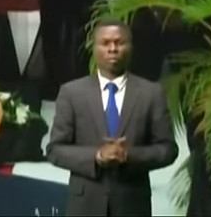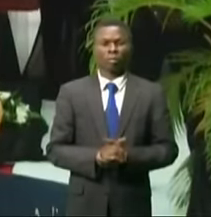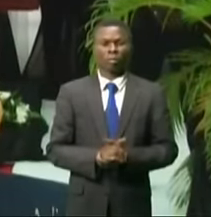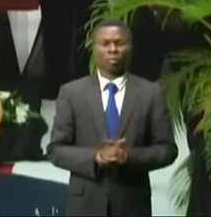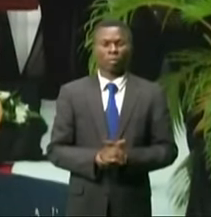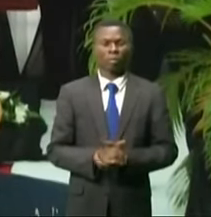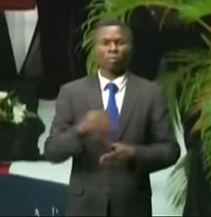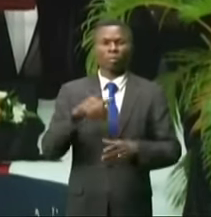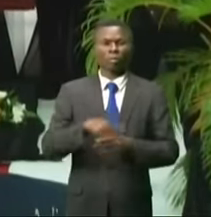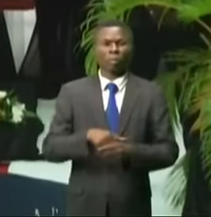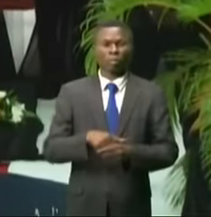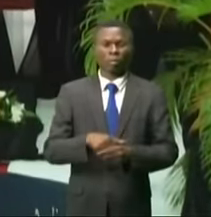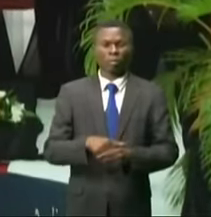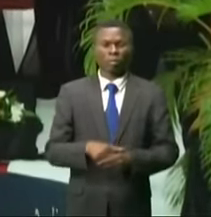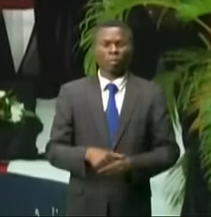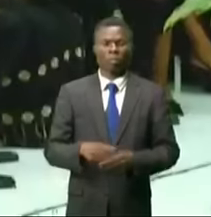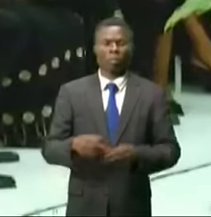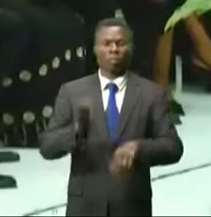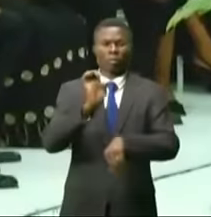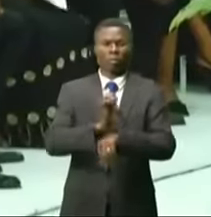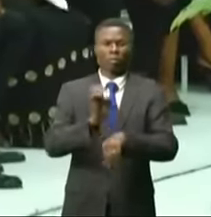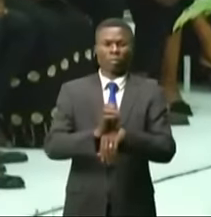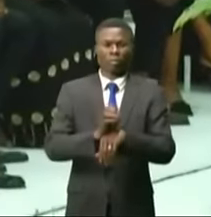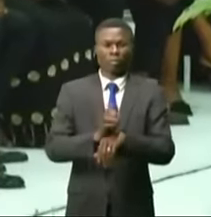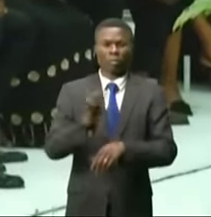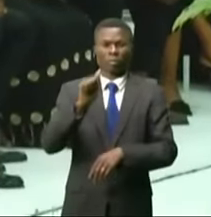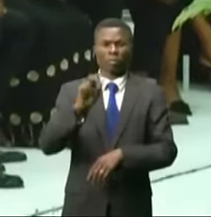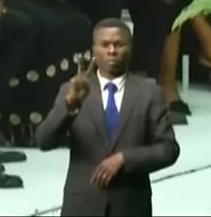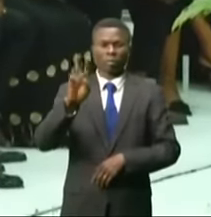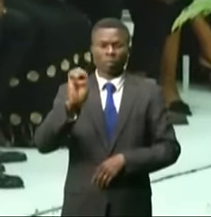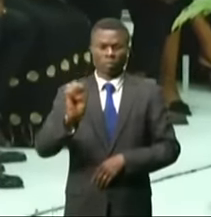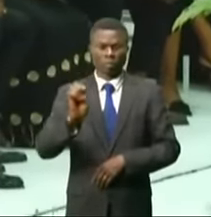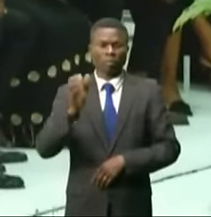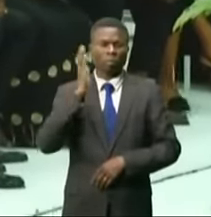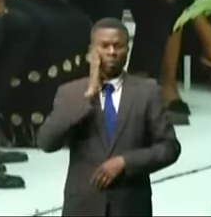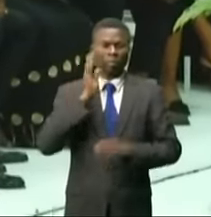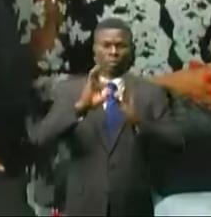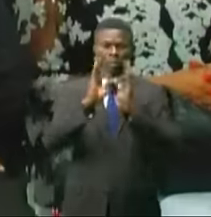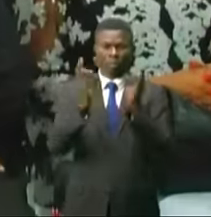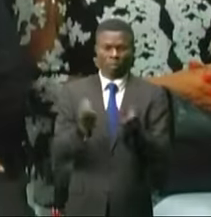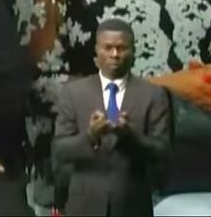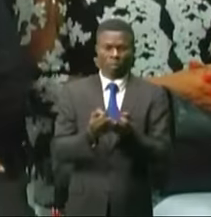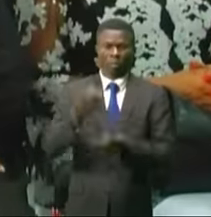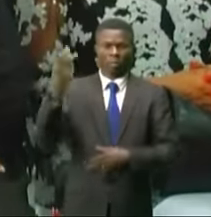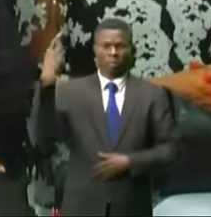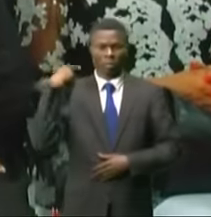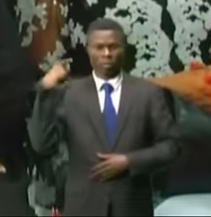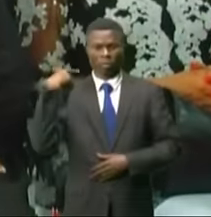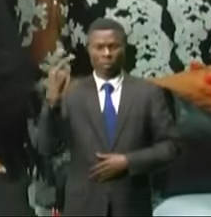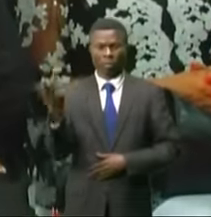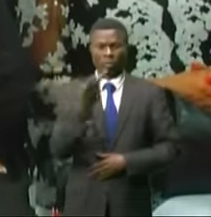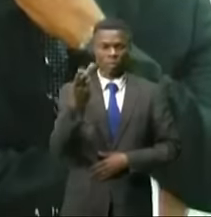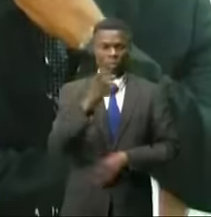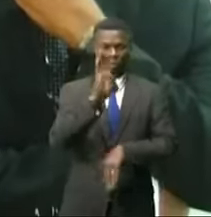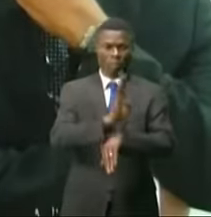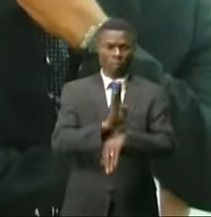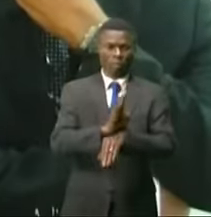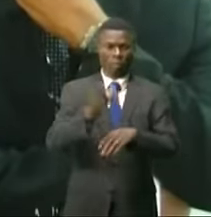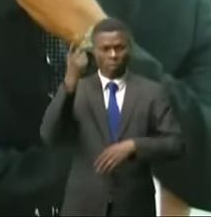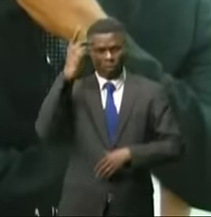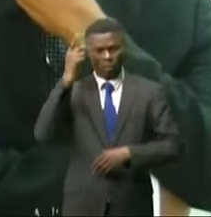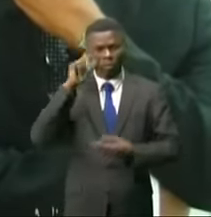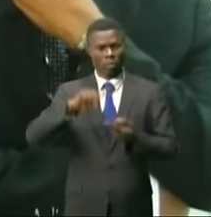À l'espace Ave Maria, sur 24 novembre, famille notable des deux Congos, amis